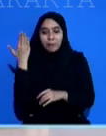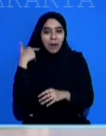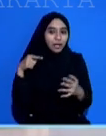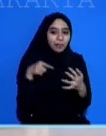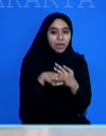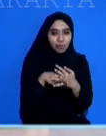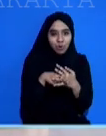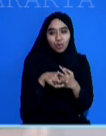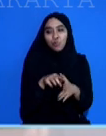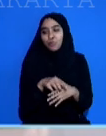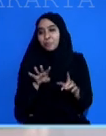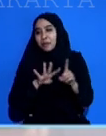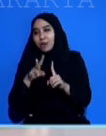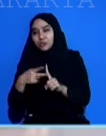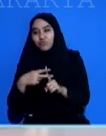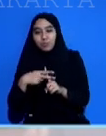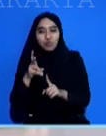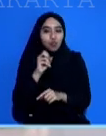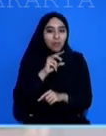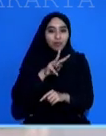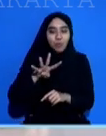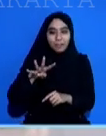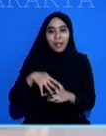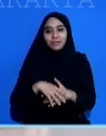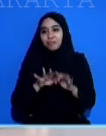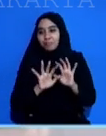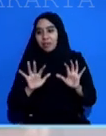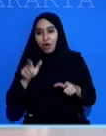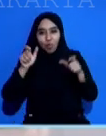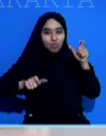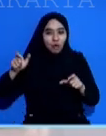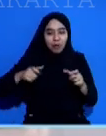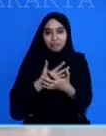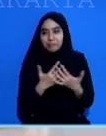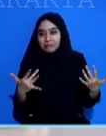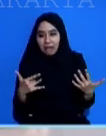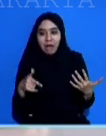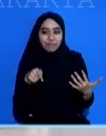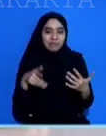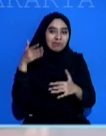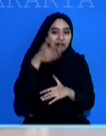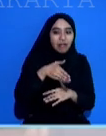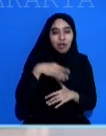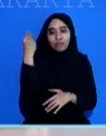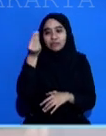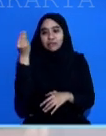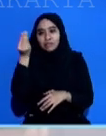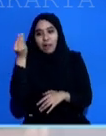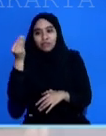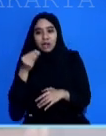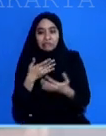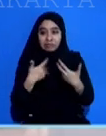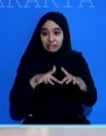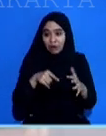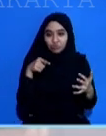pemilu serentak 14 Februari 2024 kemarin, banyak dimanfaatkan warga untuk bertamasya atau refreshing. Seusai menggunakan